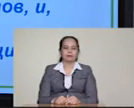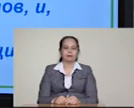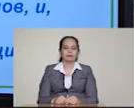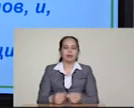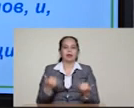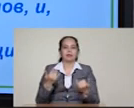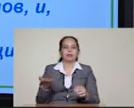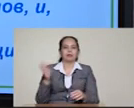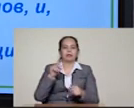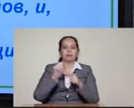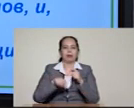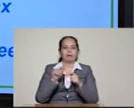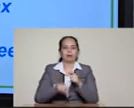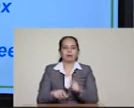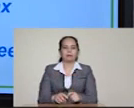А теперь давайте проверим.